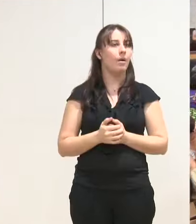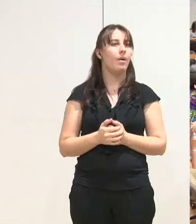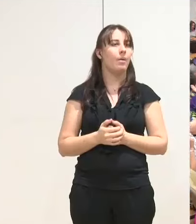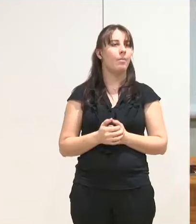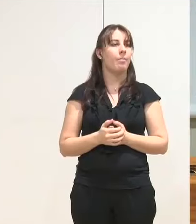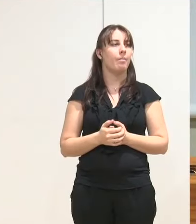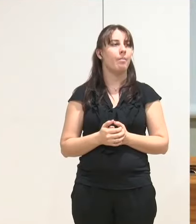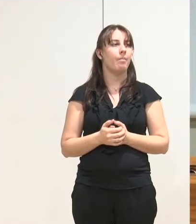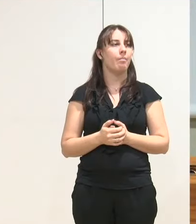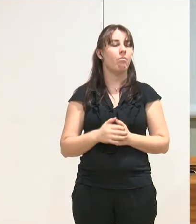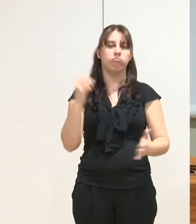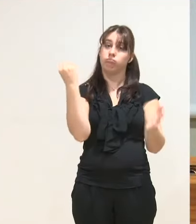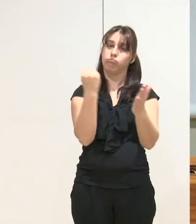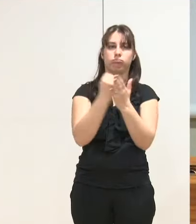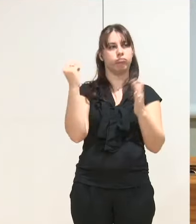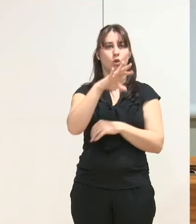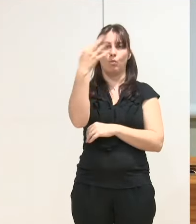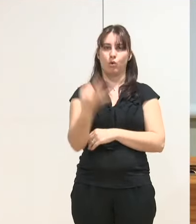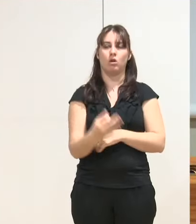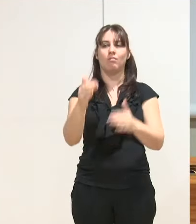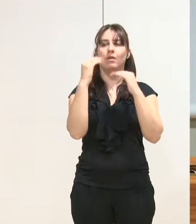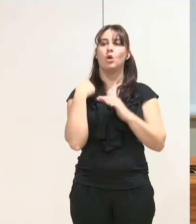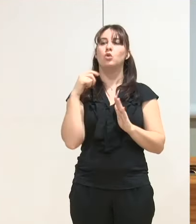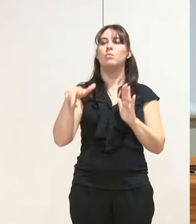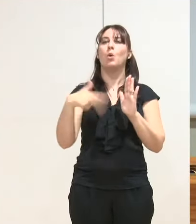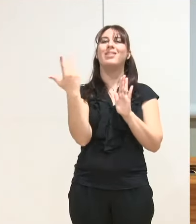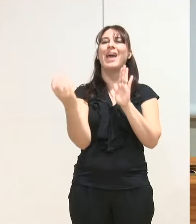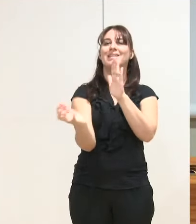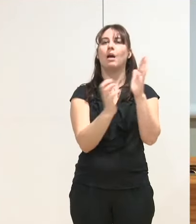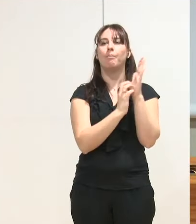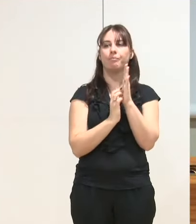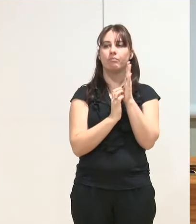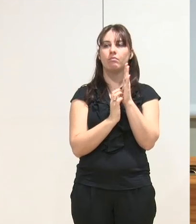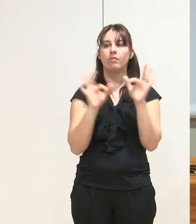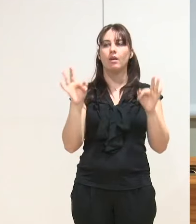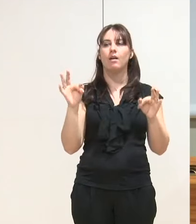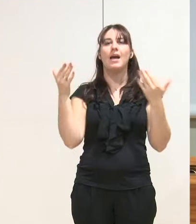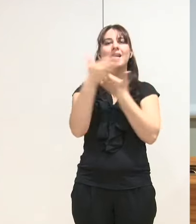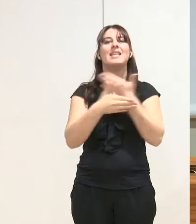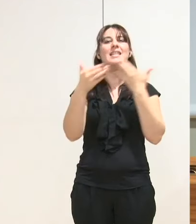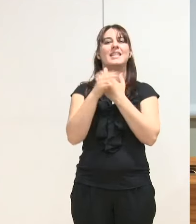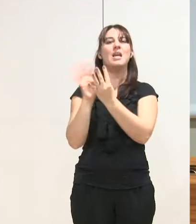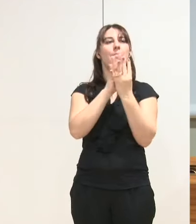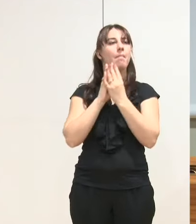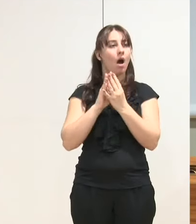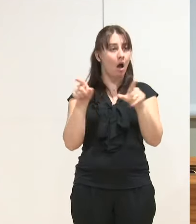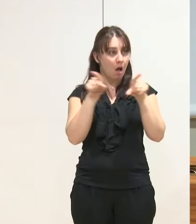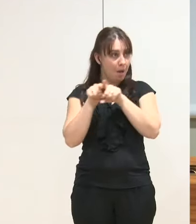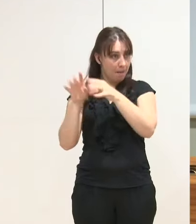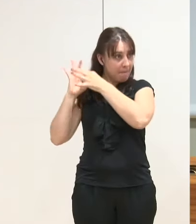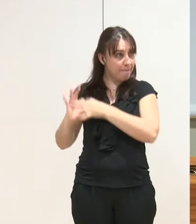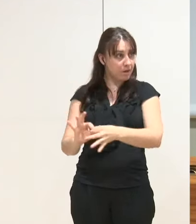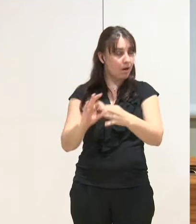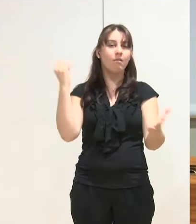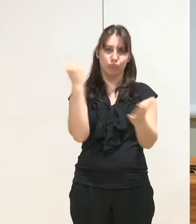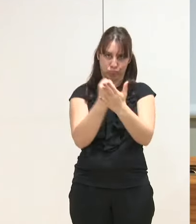pour adopté la 13 donc c'est les le cinéma les rencontres du Cinéma de montagne même vote